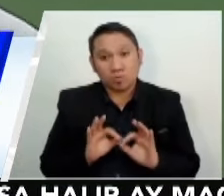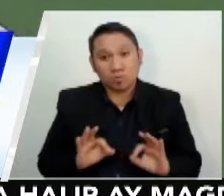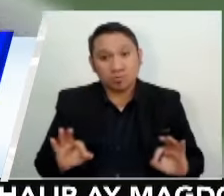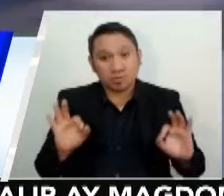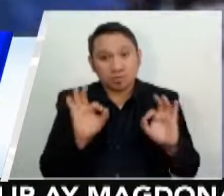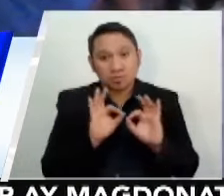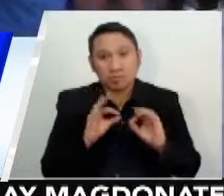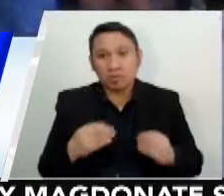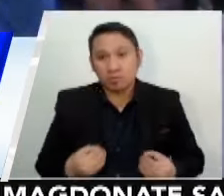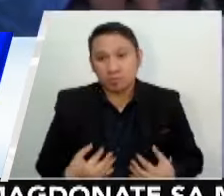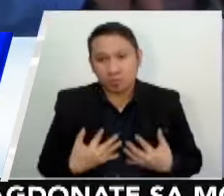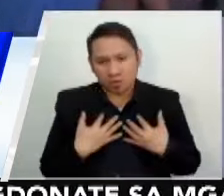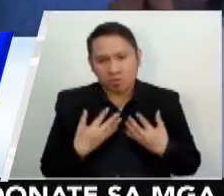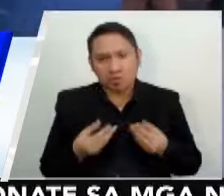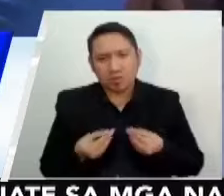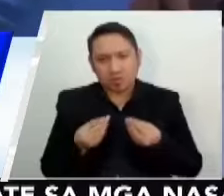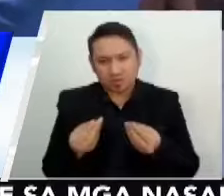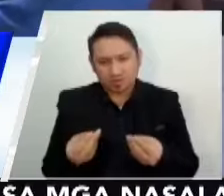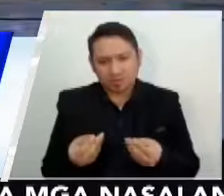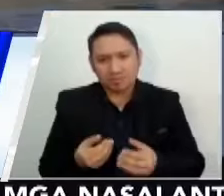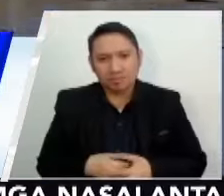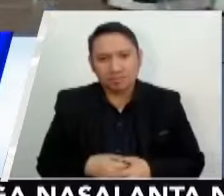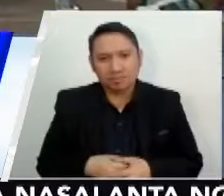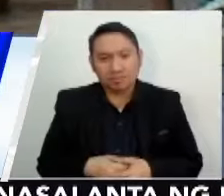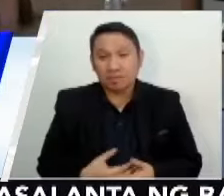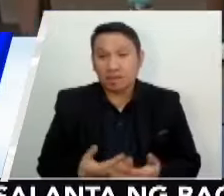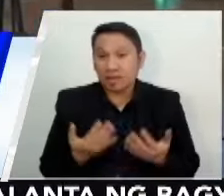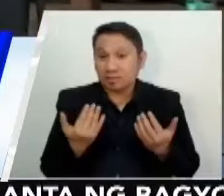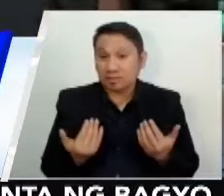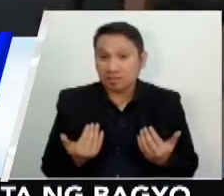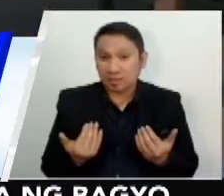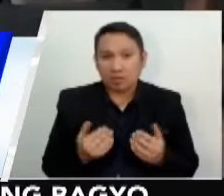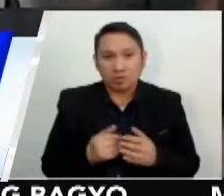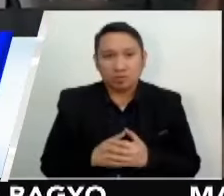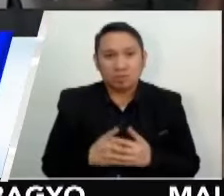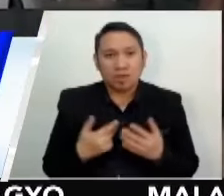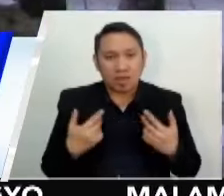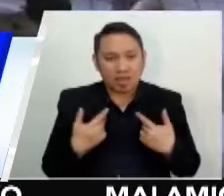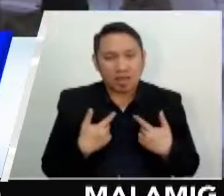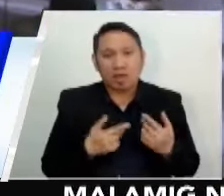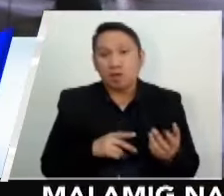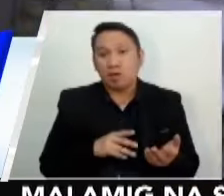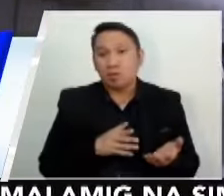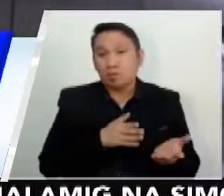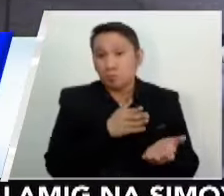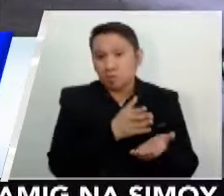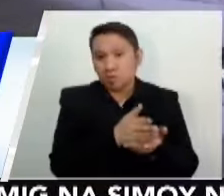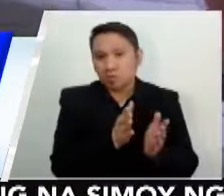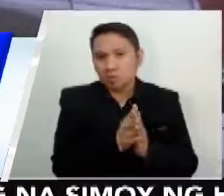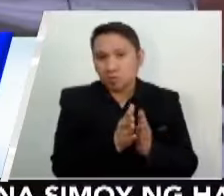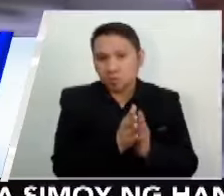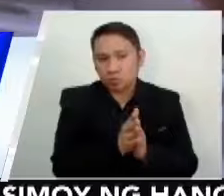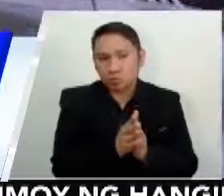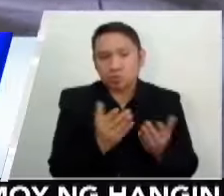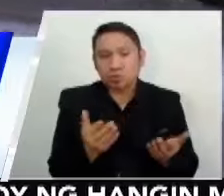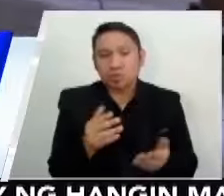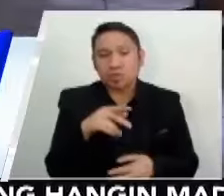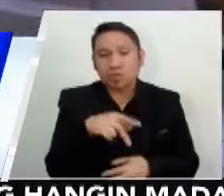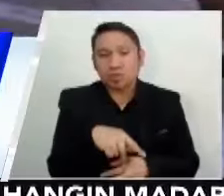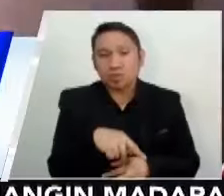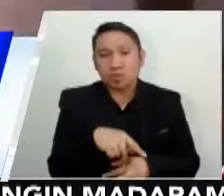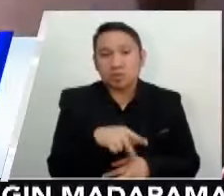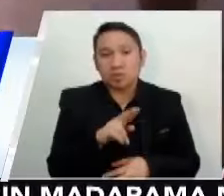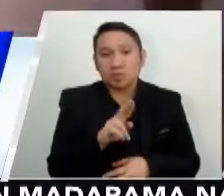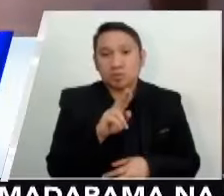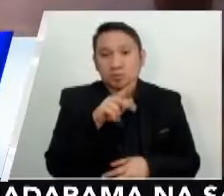sa kanila. Ngayong araw naman, nag-campus tour ang Pulang Araw sa Polytechnic University of the